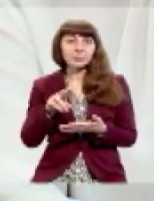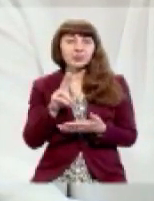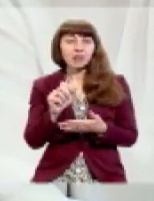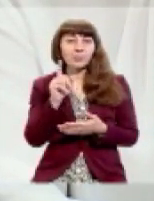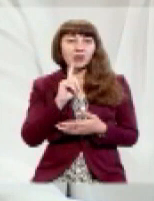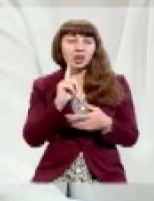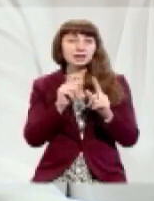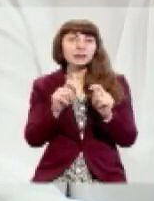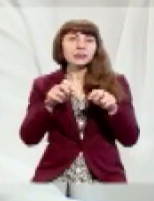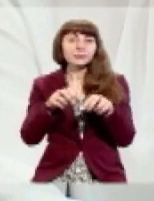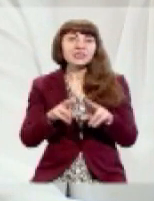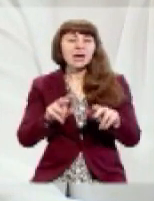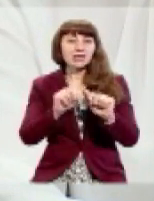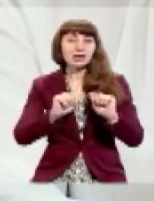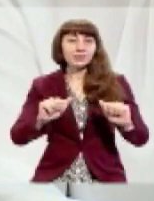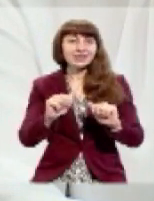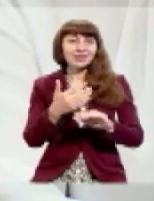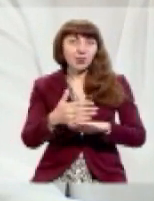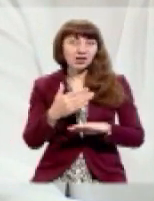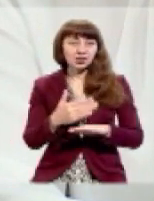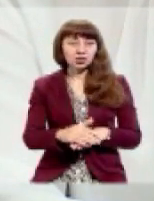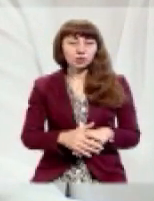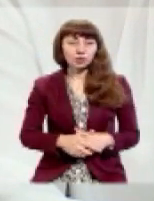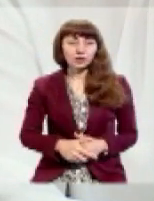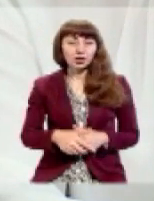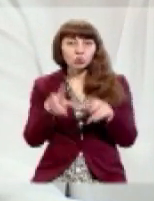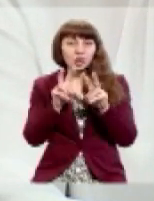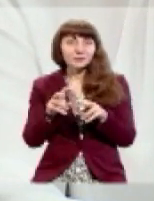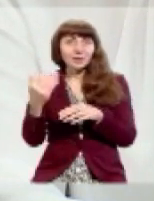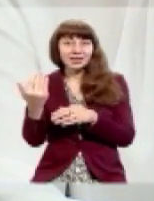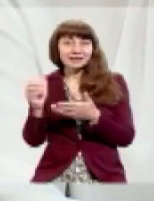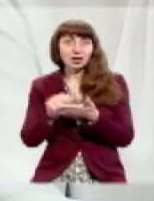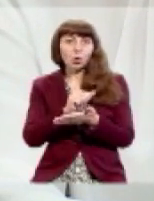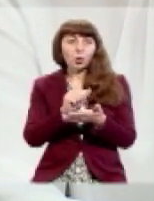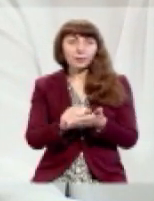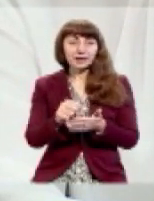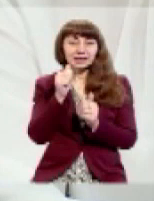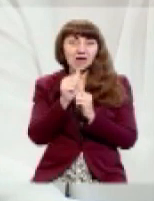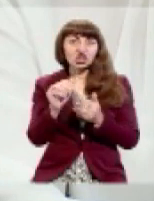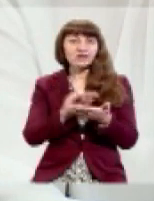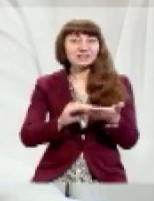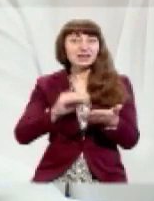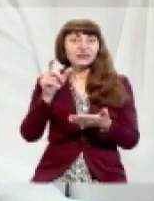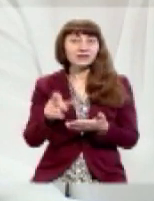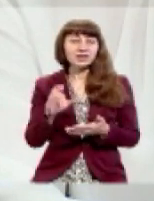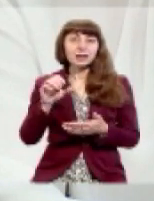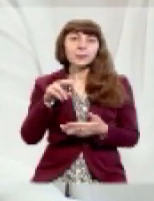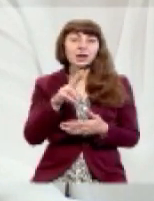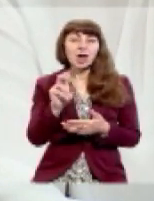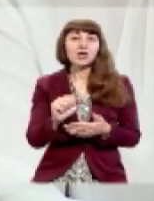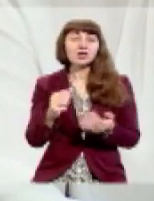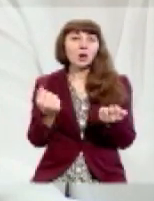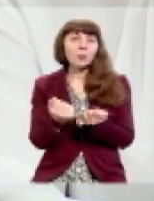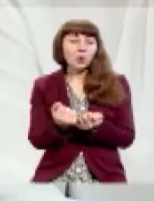создана кредитная комиссия которая рассматривает досея потенциальных заемщиков у нее вышли представители СПК того управление сельского